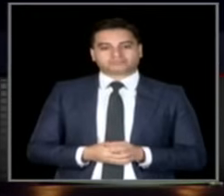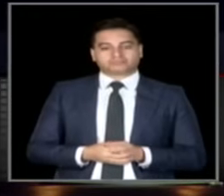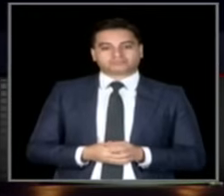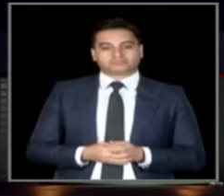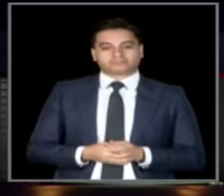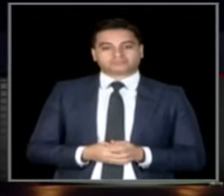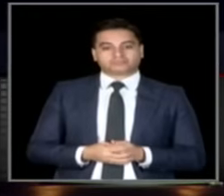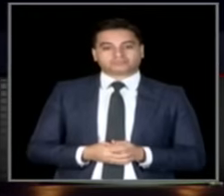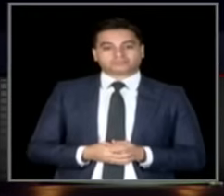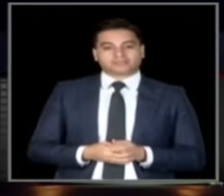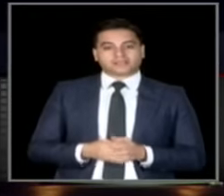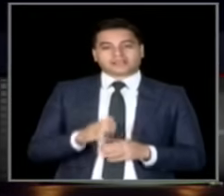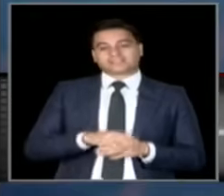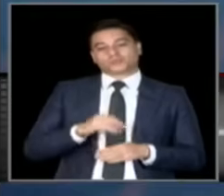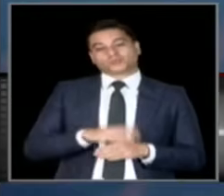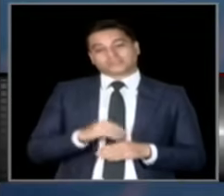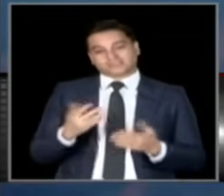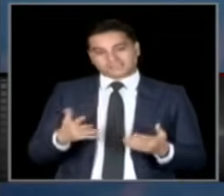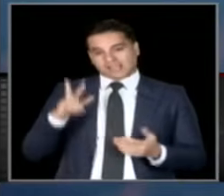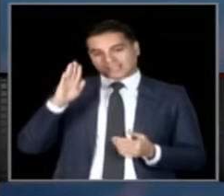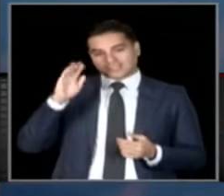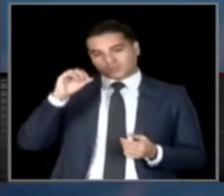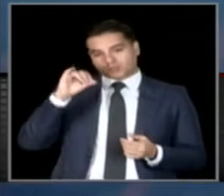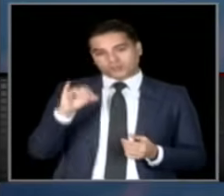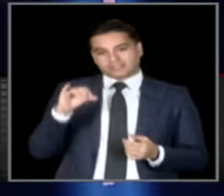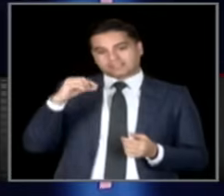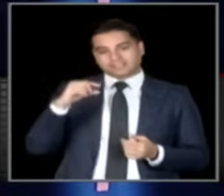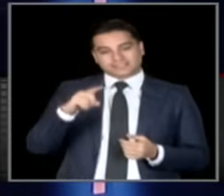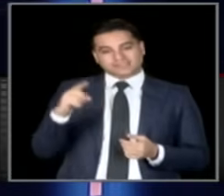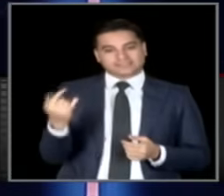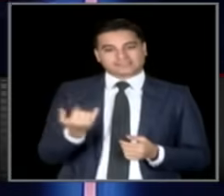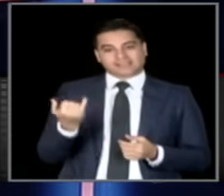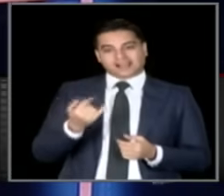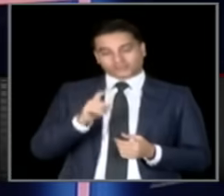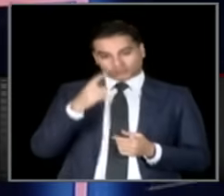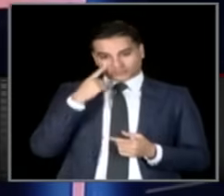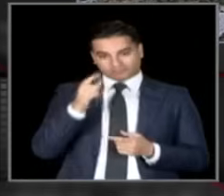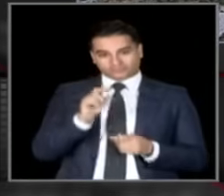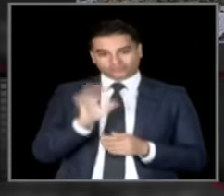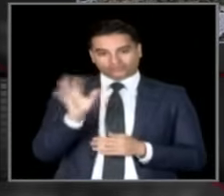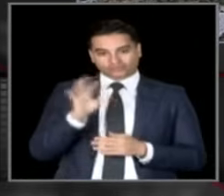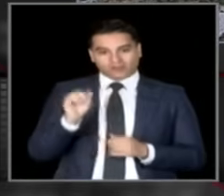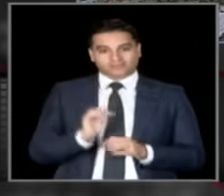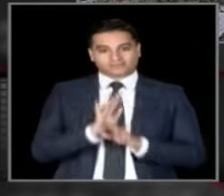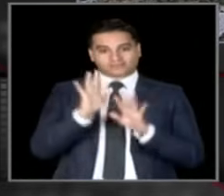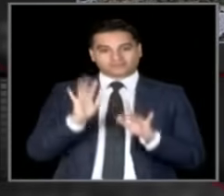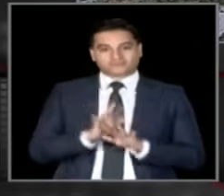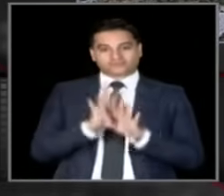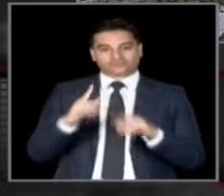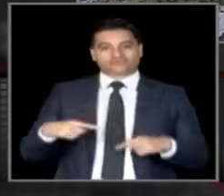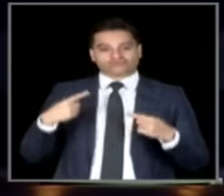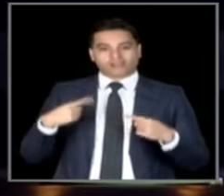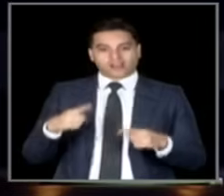دنمارك ولا ايه؟ السويد. سهولة منتهى السهولة. ملعب عقرة بقى متعب